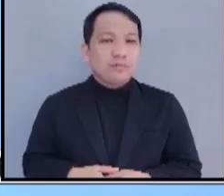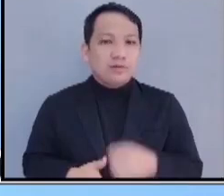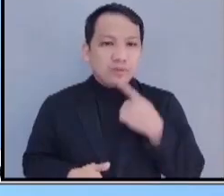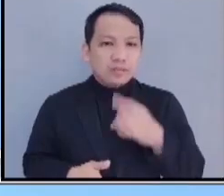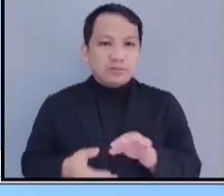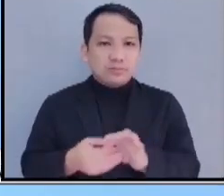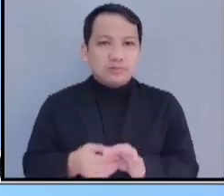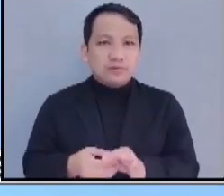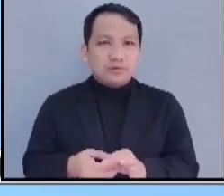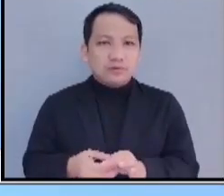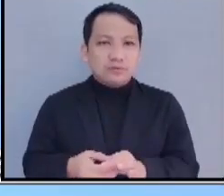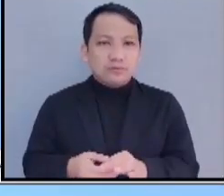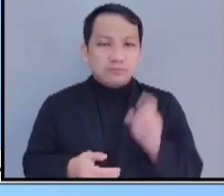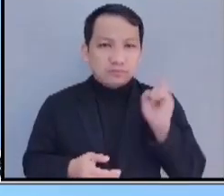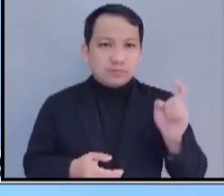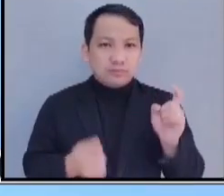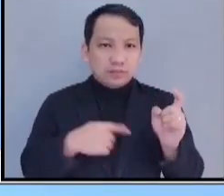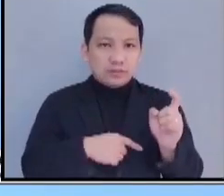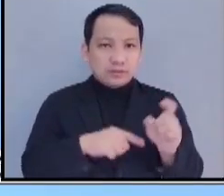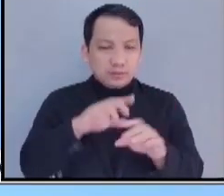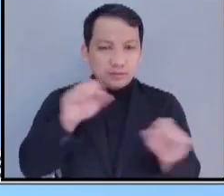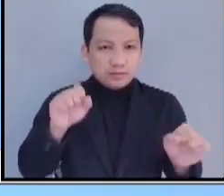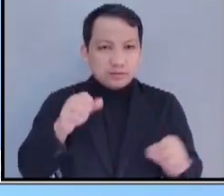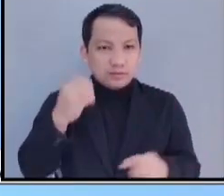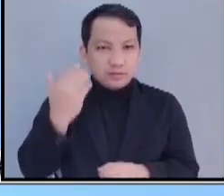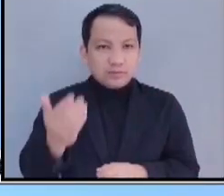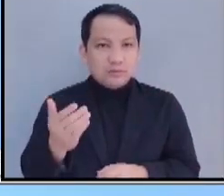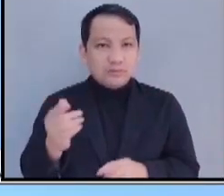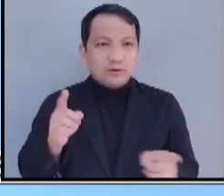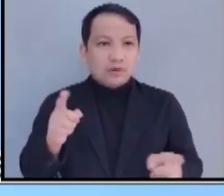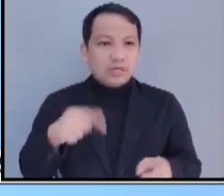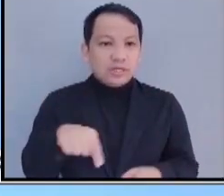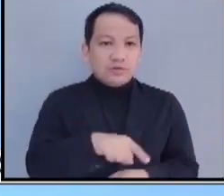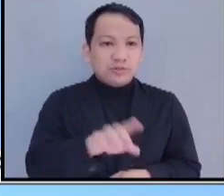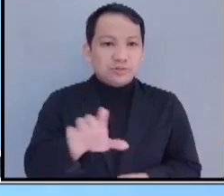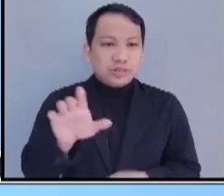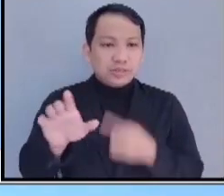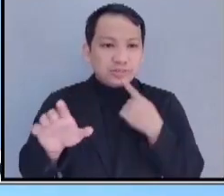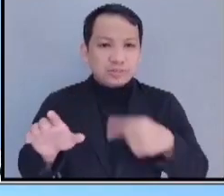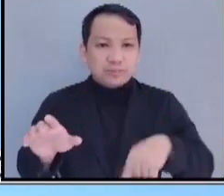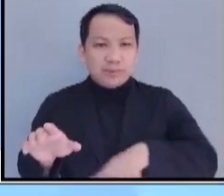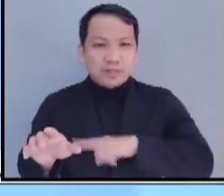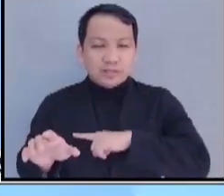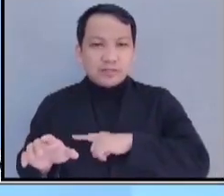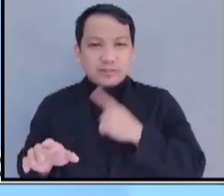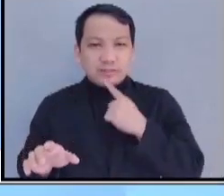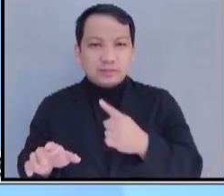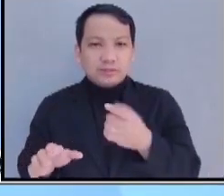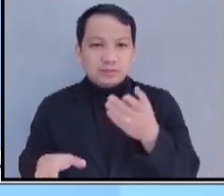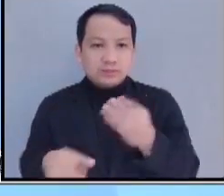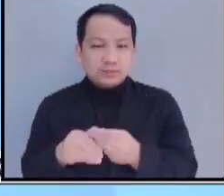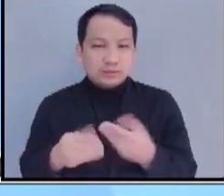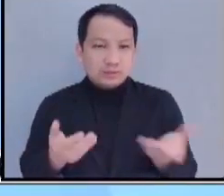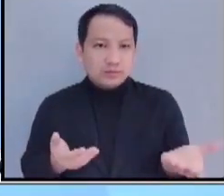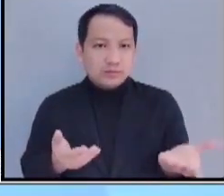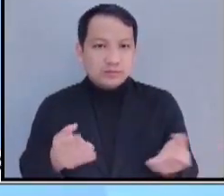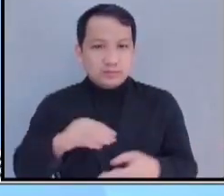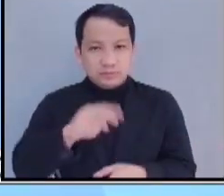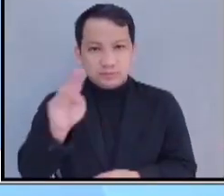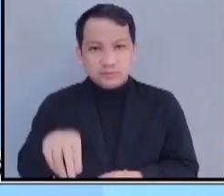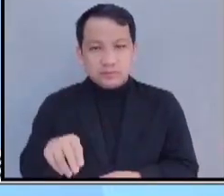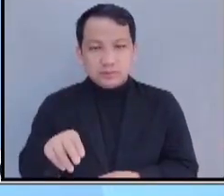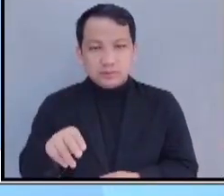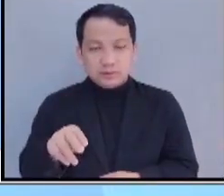Marami po ang nalungkot sa pagkamatay sa itinuturing na star ng Manila Zoo ang elepante na si Mali. Kinumpirma ng Manila Information Office